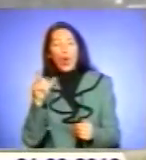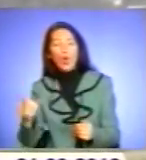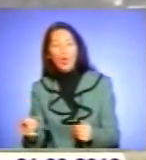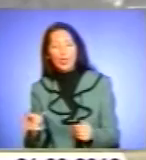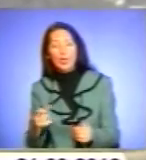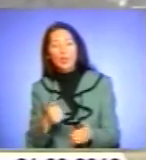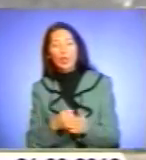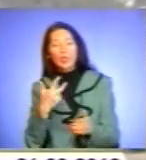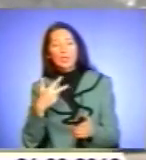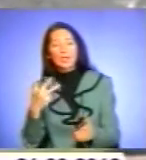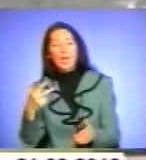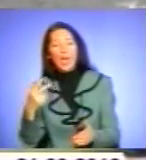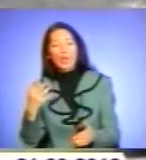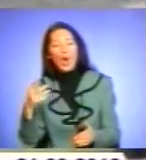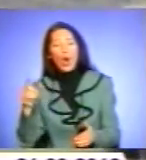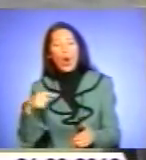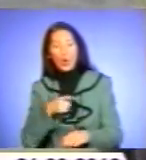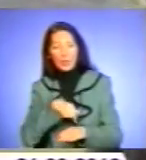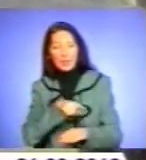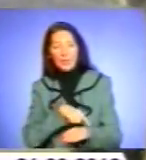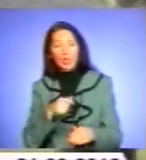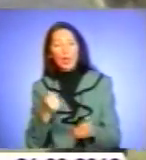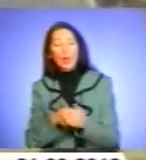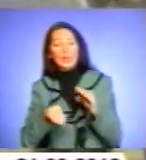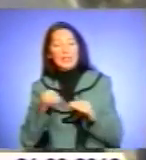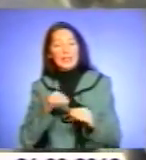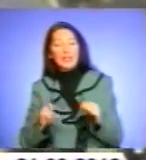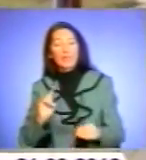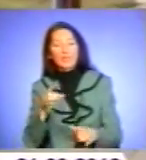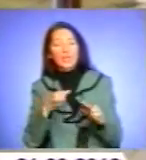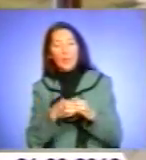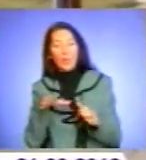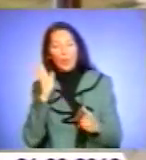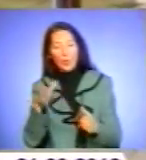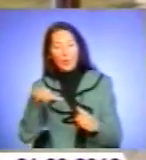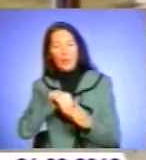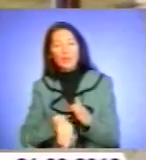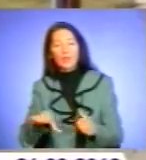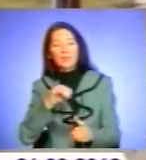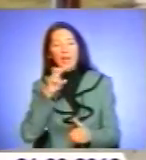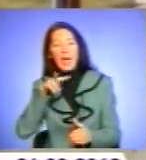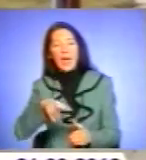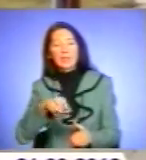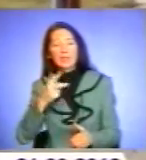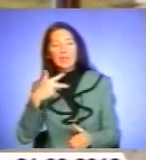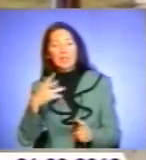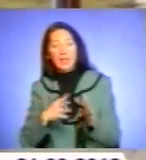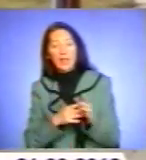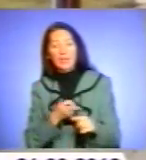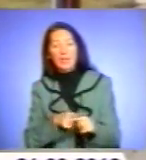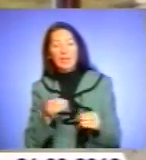цей показник, найближчим часом до складу авіаційних бригад повітряних сил будуть введені усі Л-39, які десятиріччями